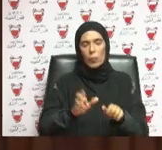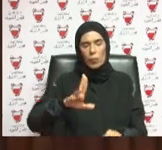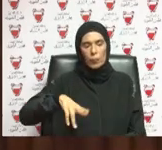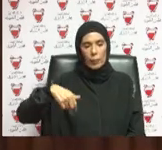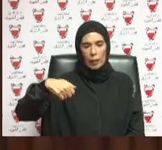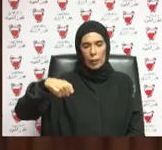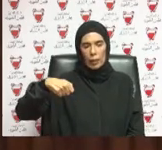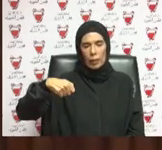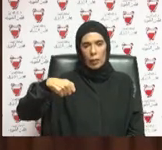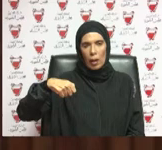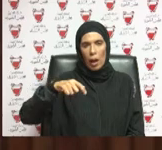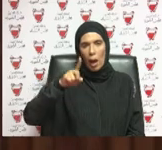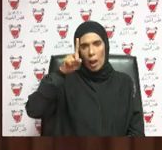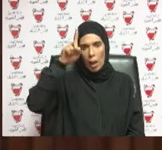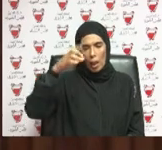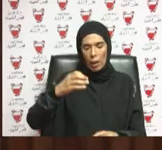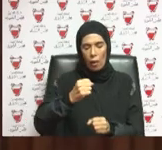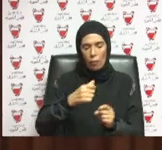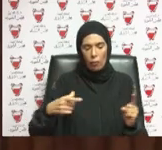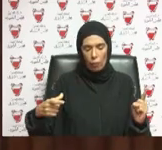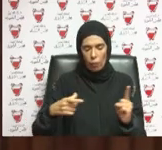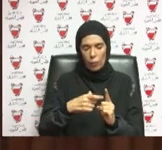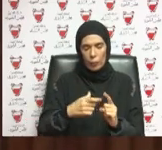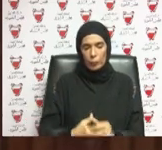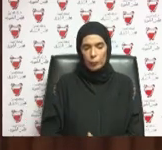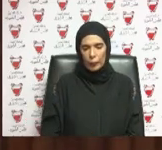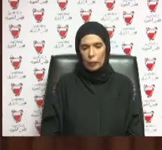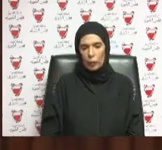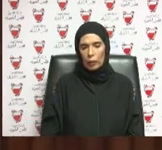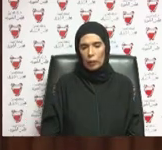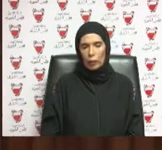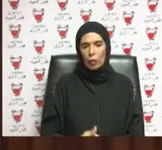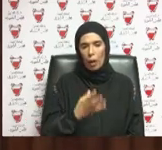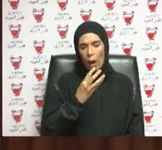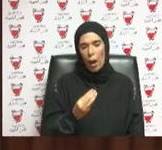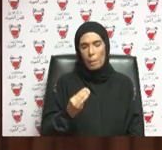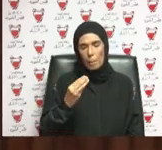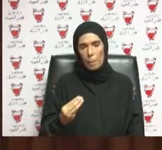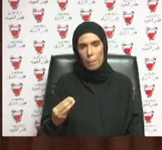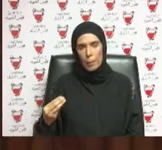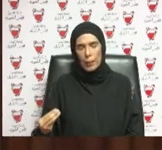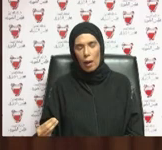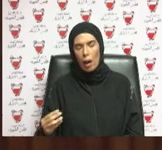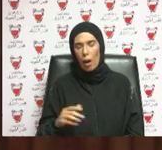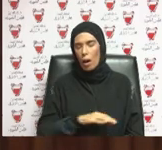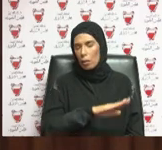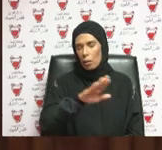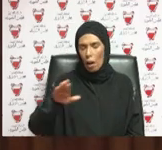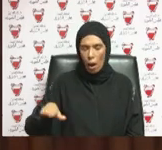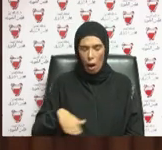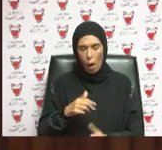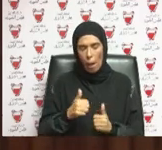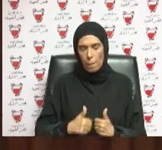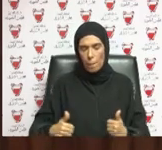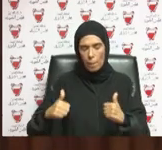نائب القائد الأعلى رئيس الوزراء حفظه الله ورعاه، وإلى أبناء وأحفاد الفقيد، وإلى العائلة المالكة